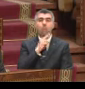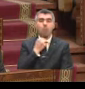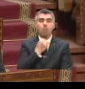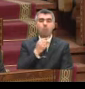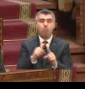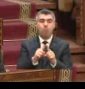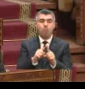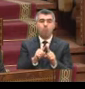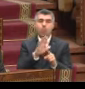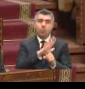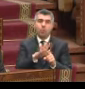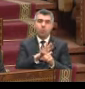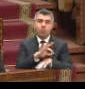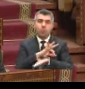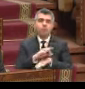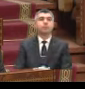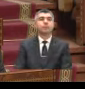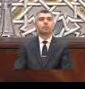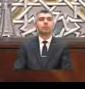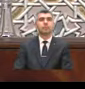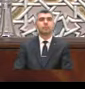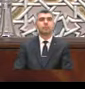التابعين لأسلاك الوظيفة بالعمومية. انتهى الوقت السيد نائب.